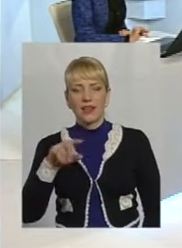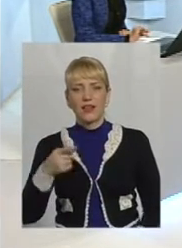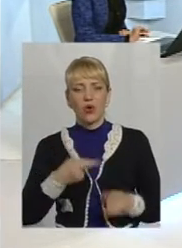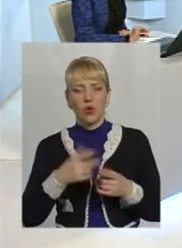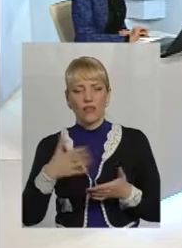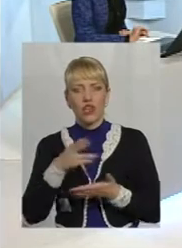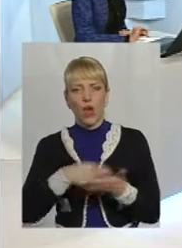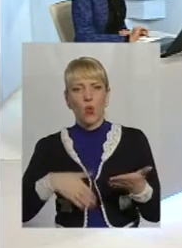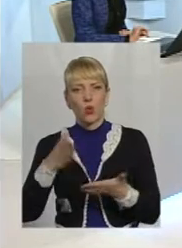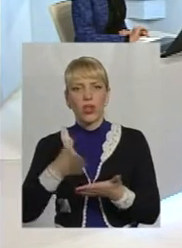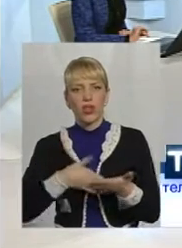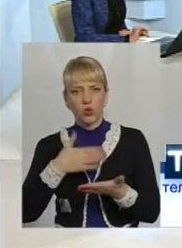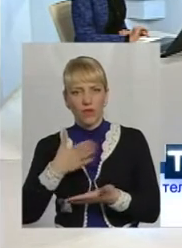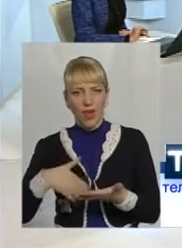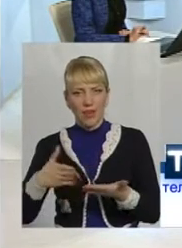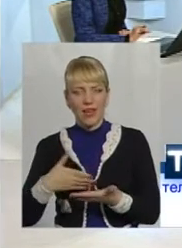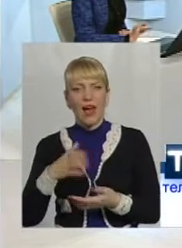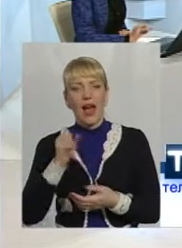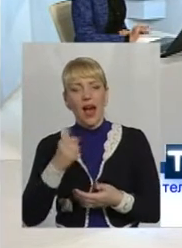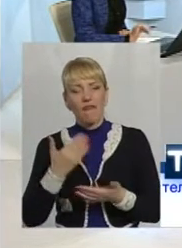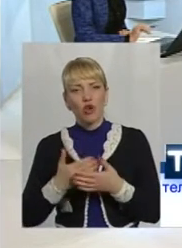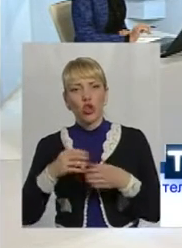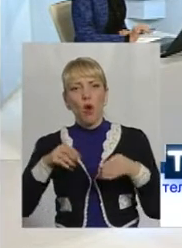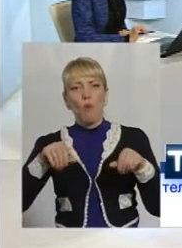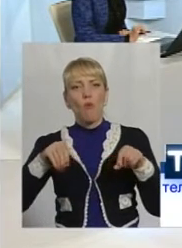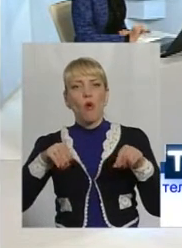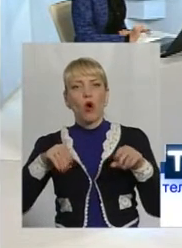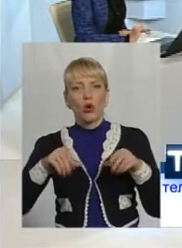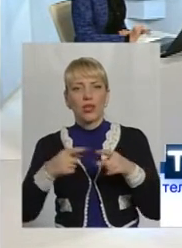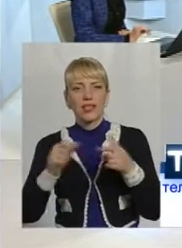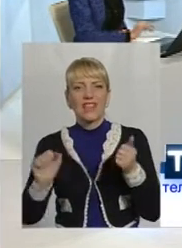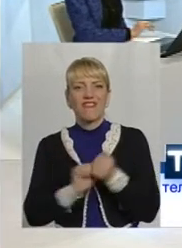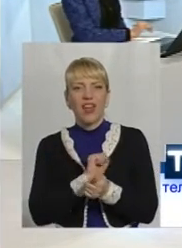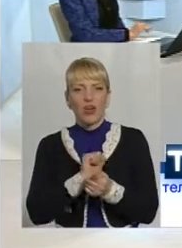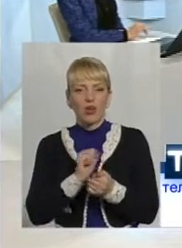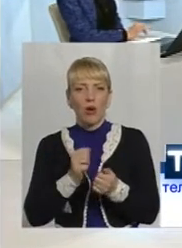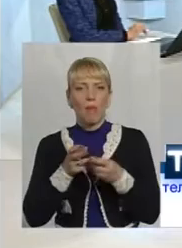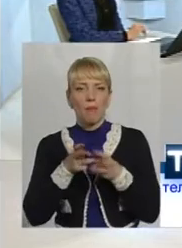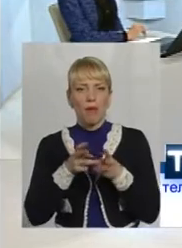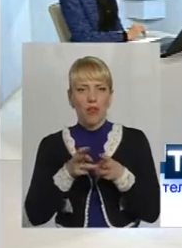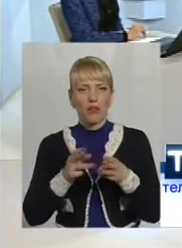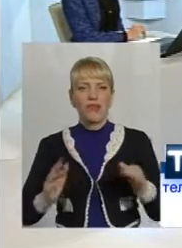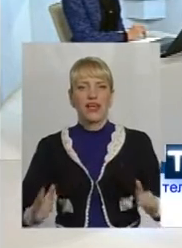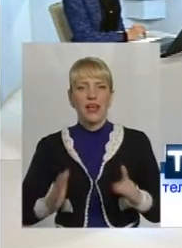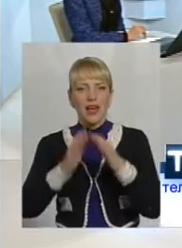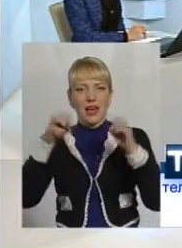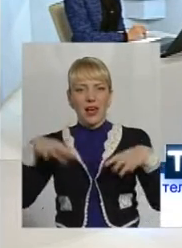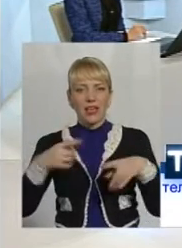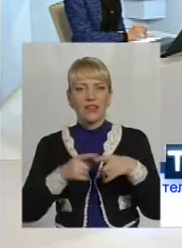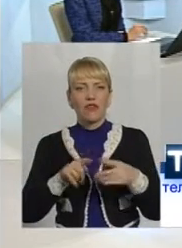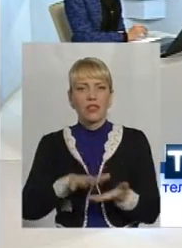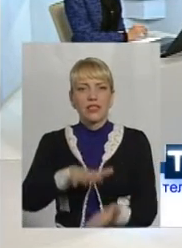утилізували, ці компоненти. А от порохові, твердопаливні ракети складовані і поки що